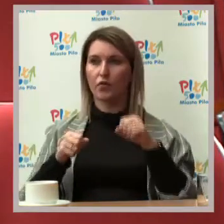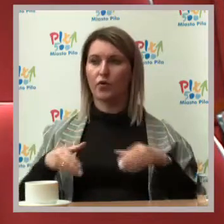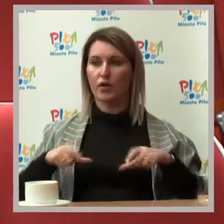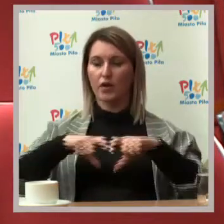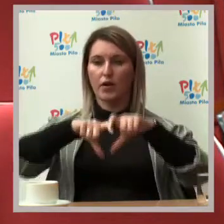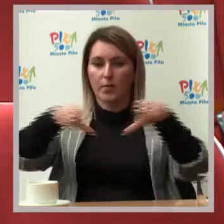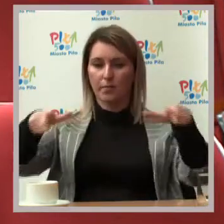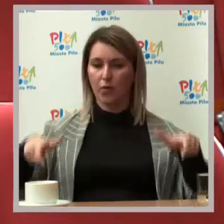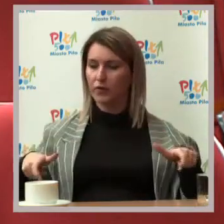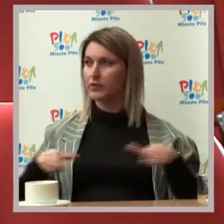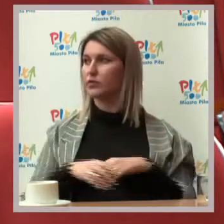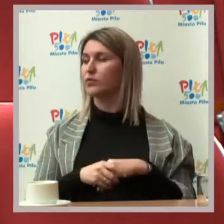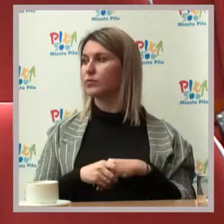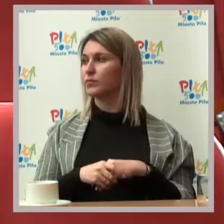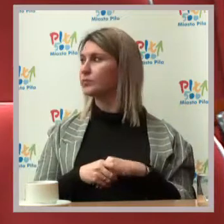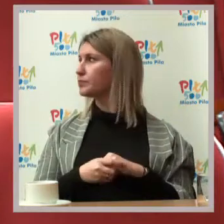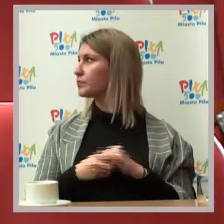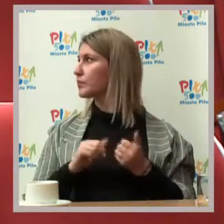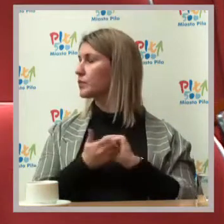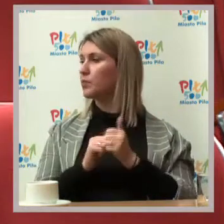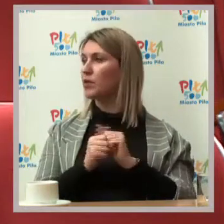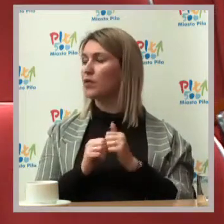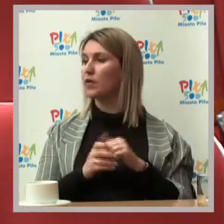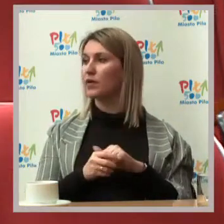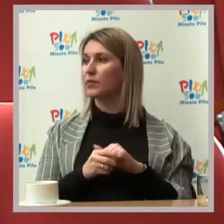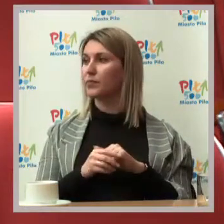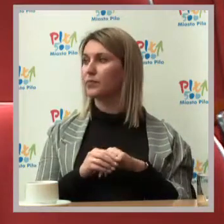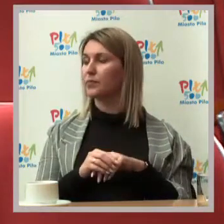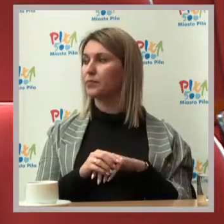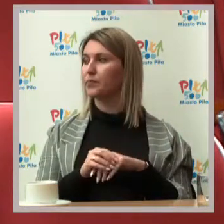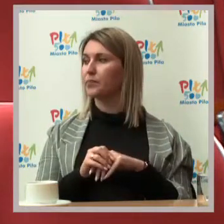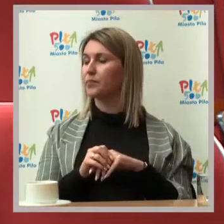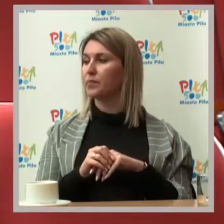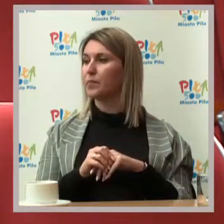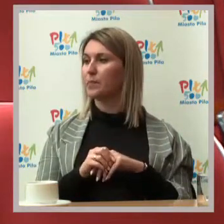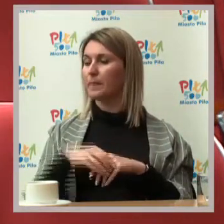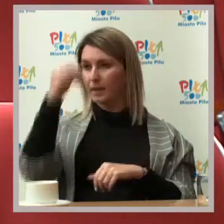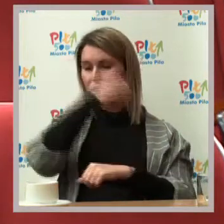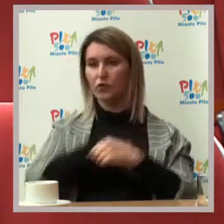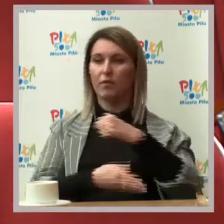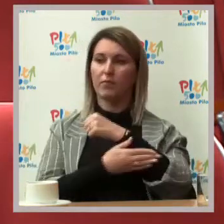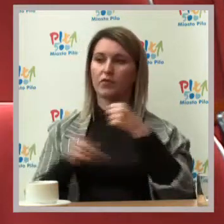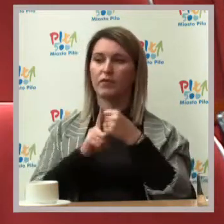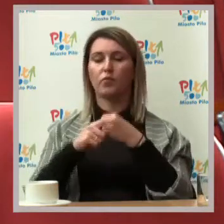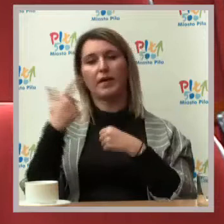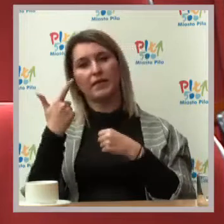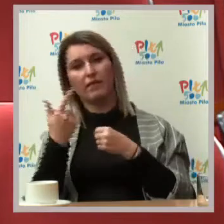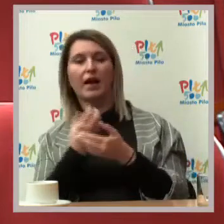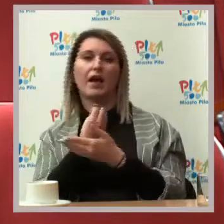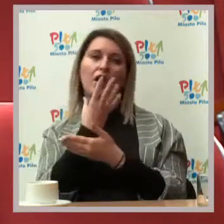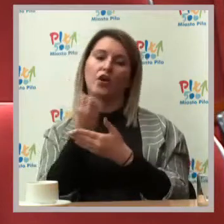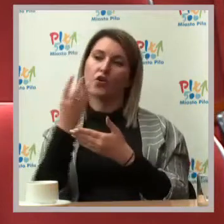boisk, sprzętu umożliwiające podejmowanie aktywności fizycznej, aranżację skalno-roślinną przy szkole podstawowej nr 2 przy ulicy